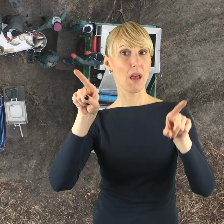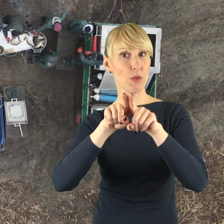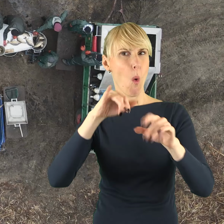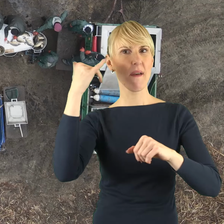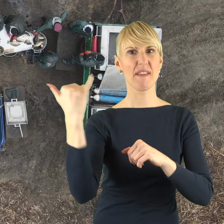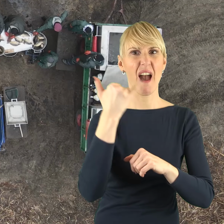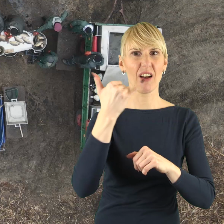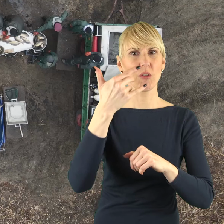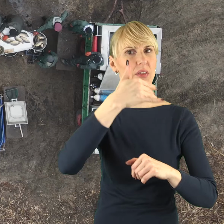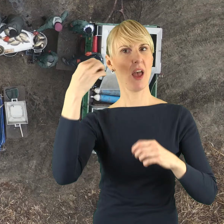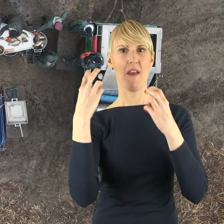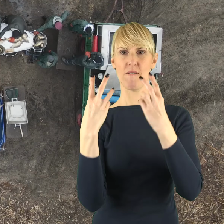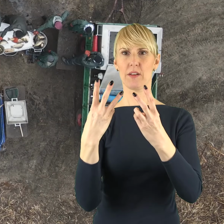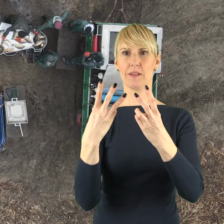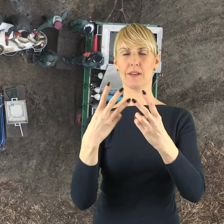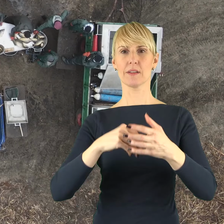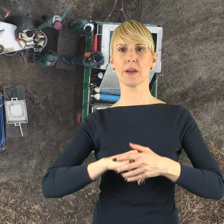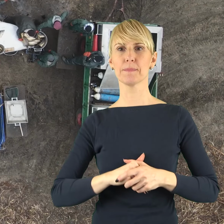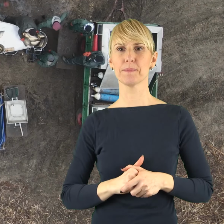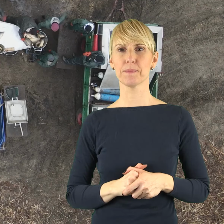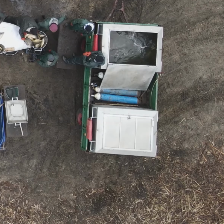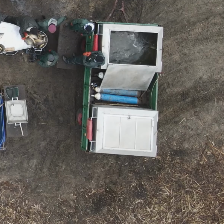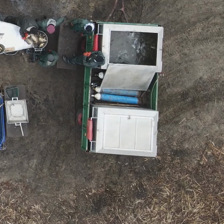na najwyższą jakość.